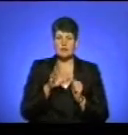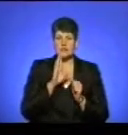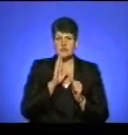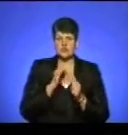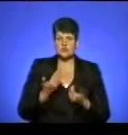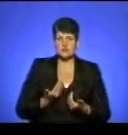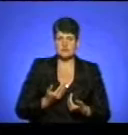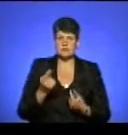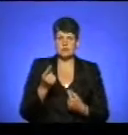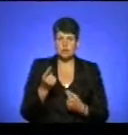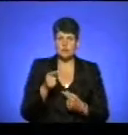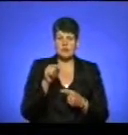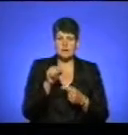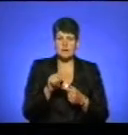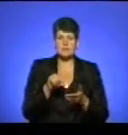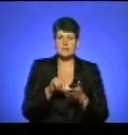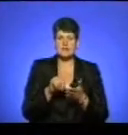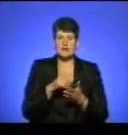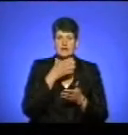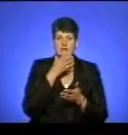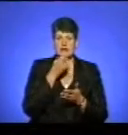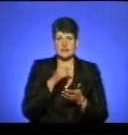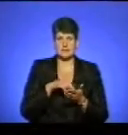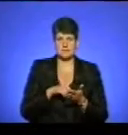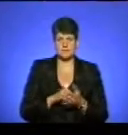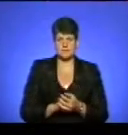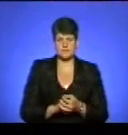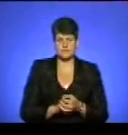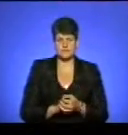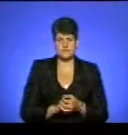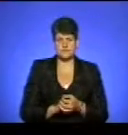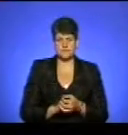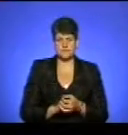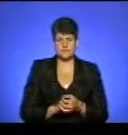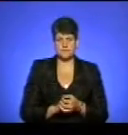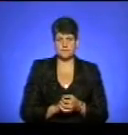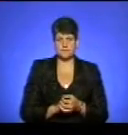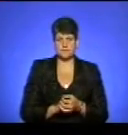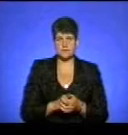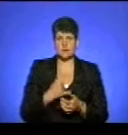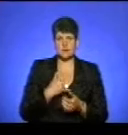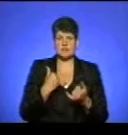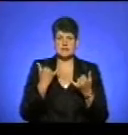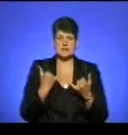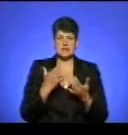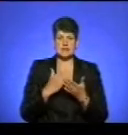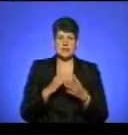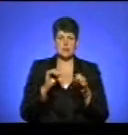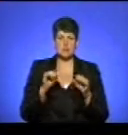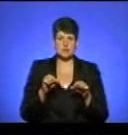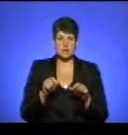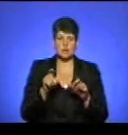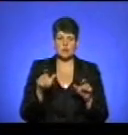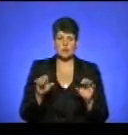оселилася в Тернополі, тому в альбомі представляє «Файне місто». У мене зараз є можливість